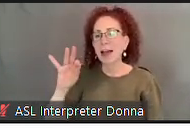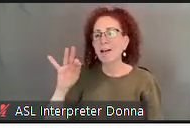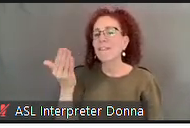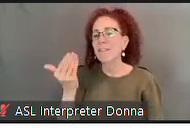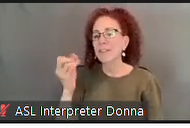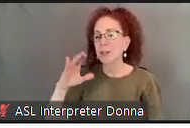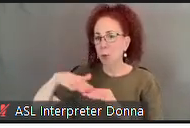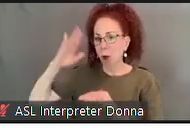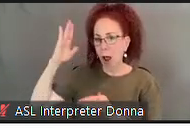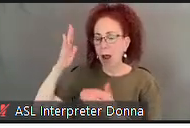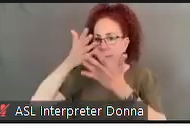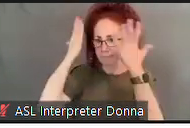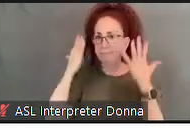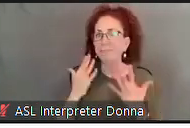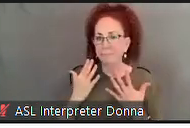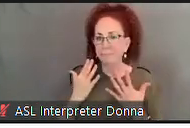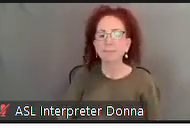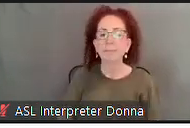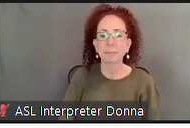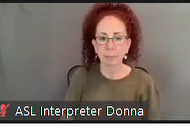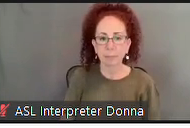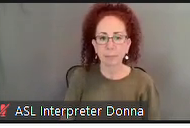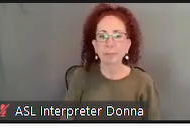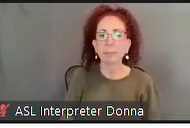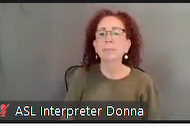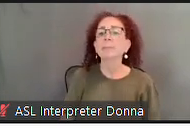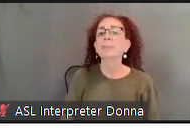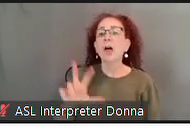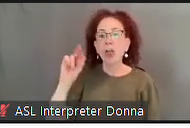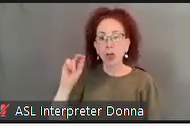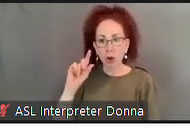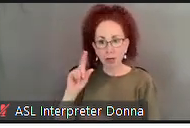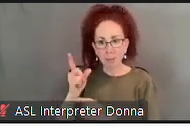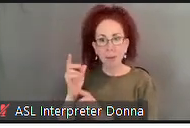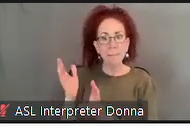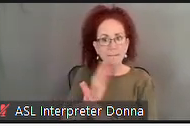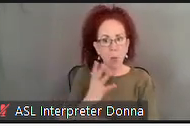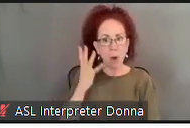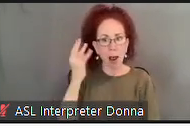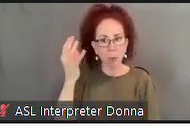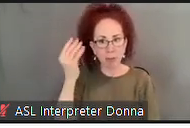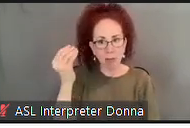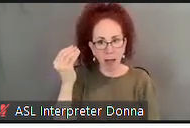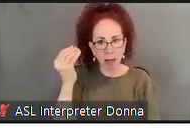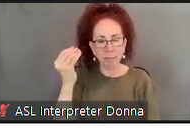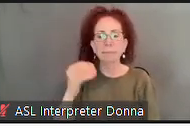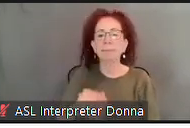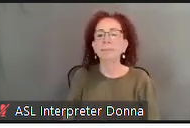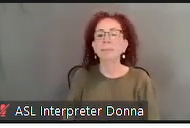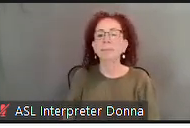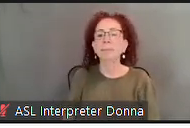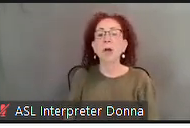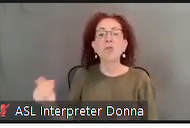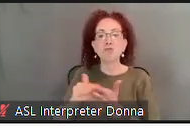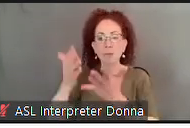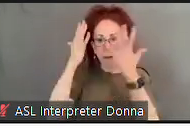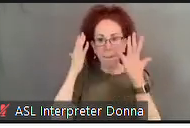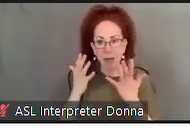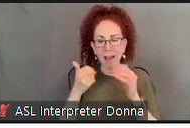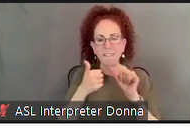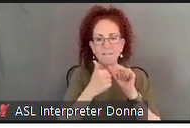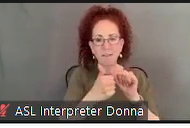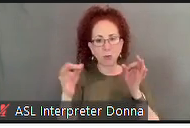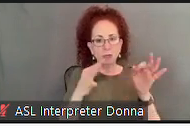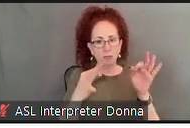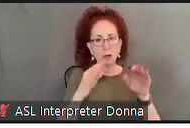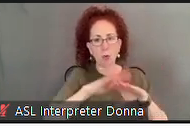我们可以用防晒霜，用 SPF 超过防晒指数超过15以上的。那